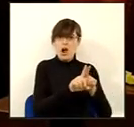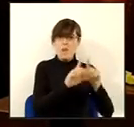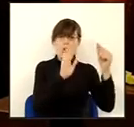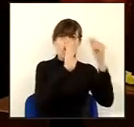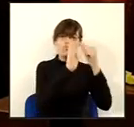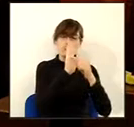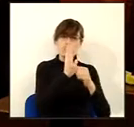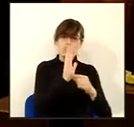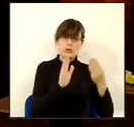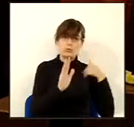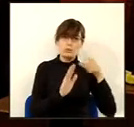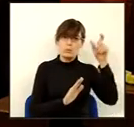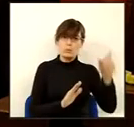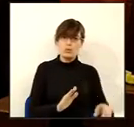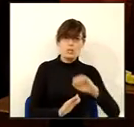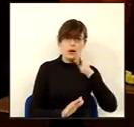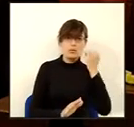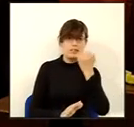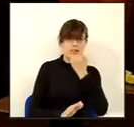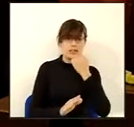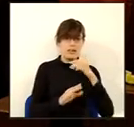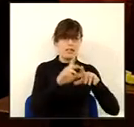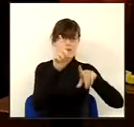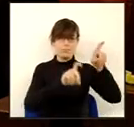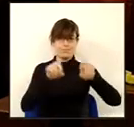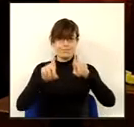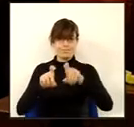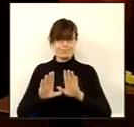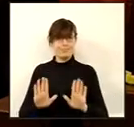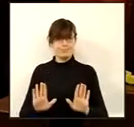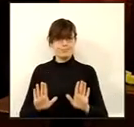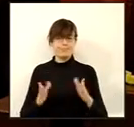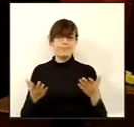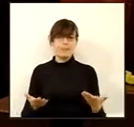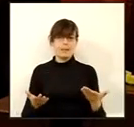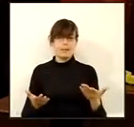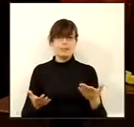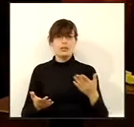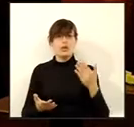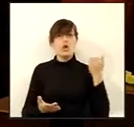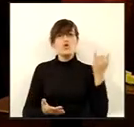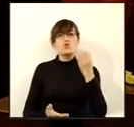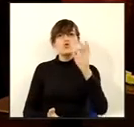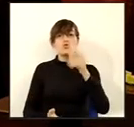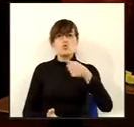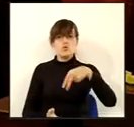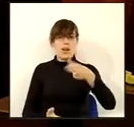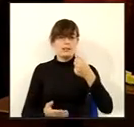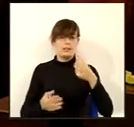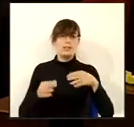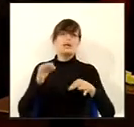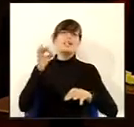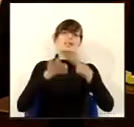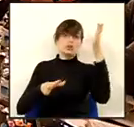principis que teòricament ha de complir les persones escollides com el síndic. Per tant, Joan, molta sort i